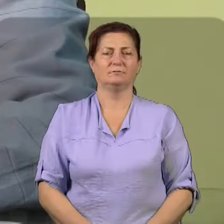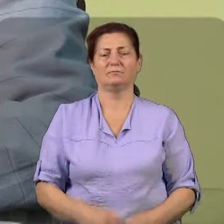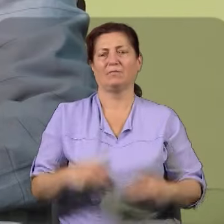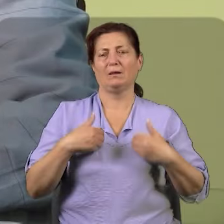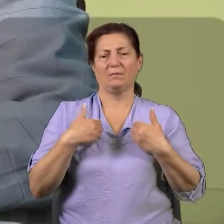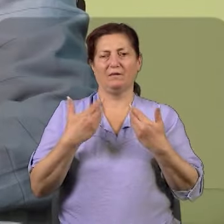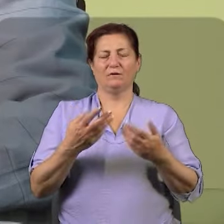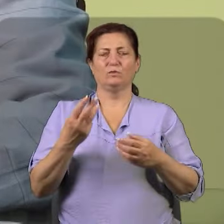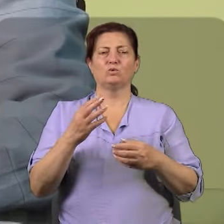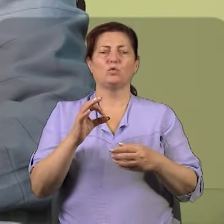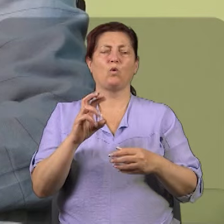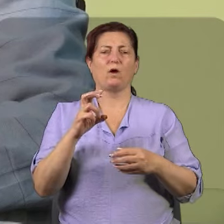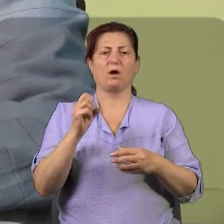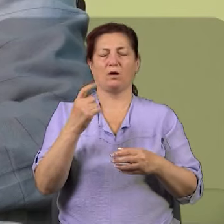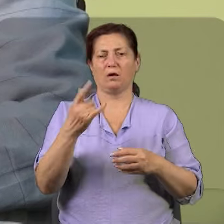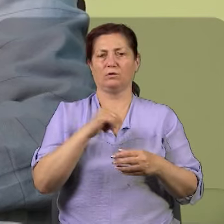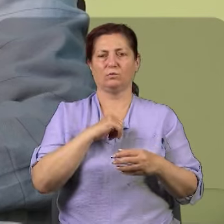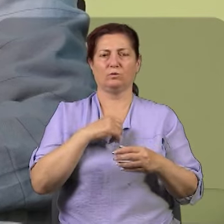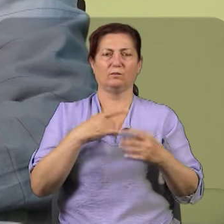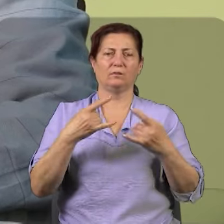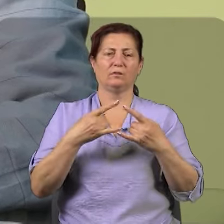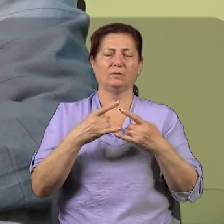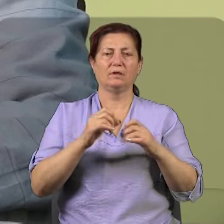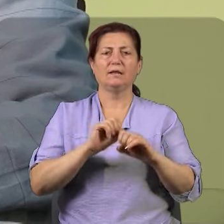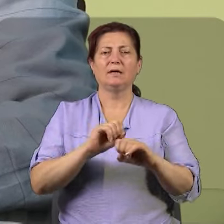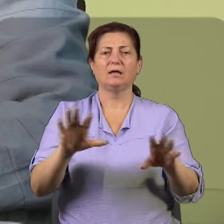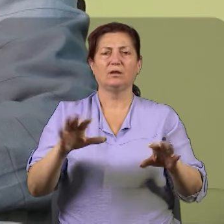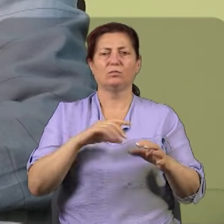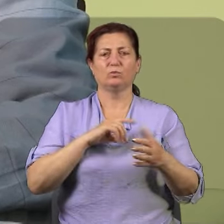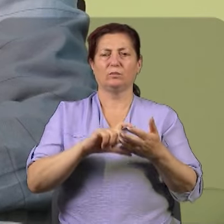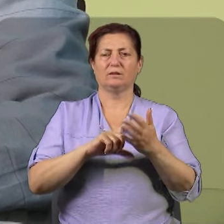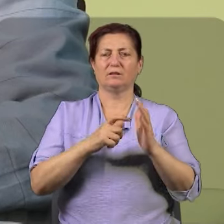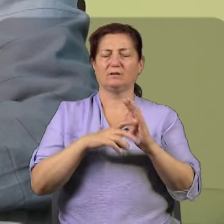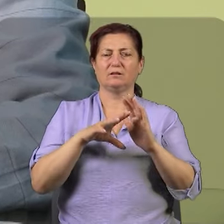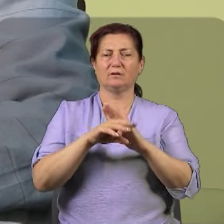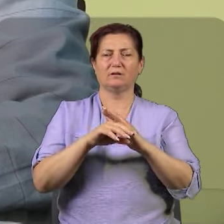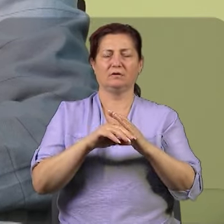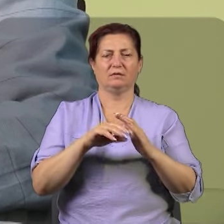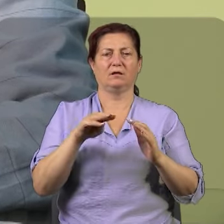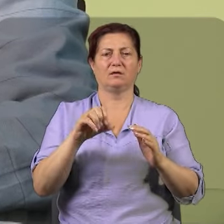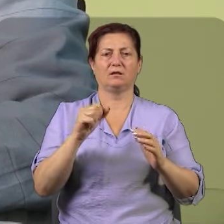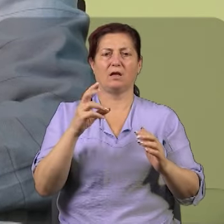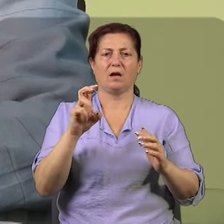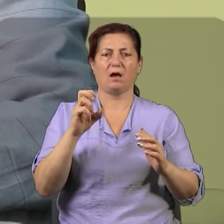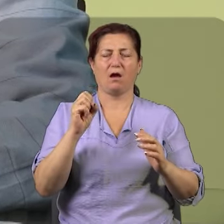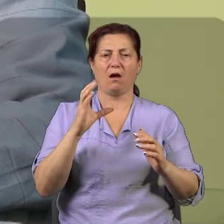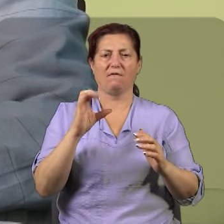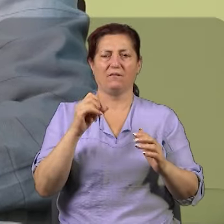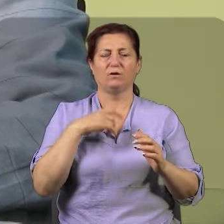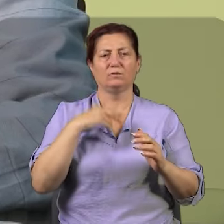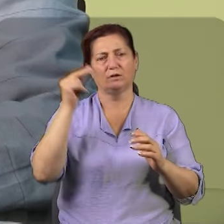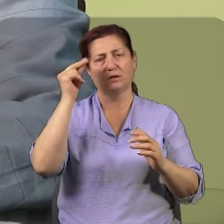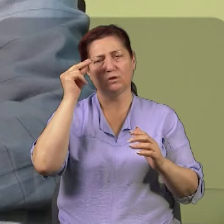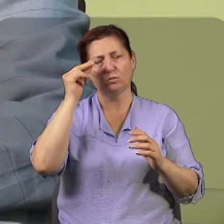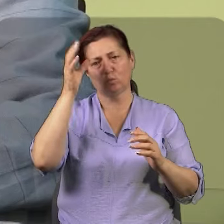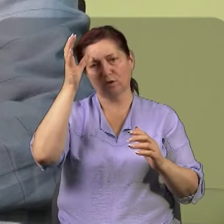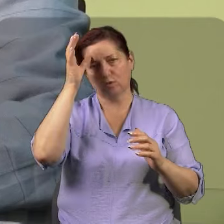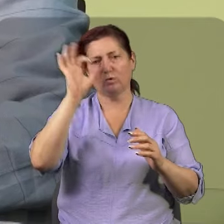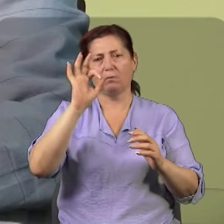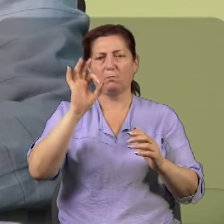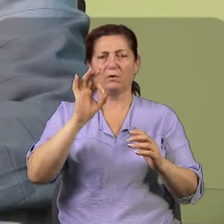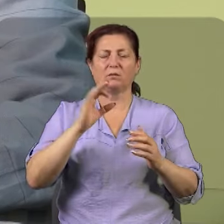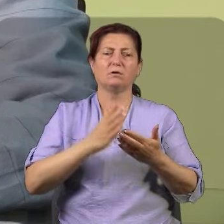Բարև ձեզ, շողակաթ հեռուստաընկերության եթերում տաղավարում շարքի հերթական հաղորդումն է և մենք շարունակում ենք քննարկել մեր գիտությանը կրթությանը վերաբերող տարբեր